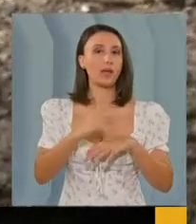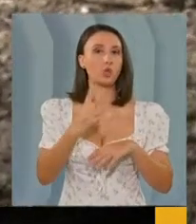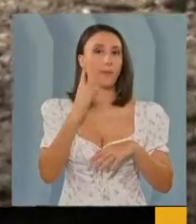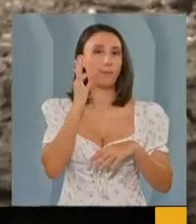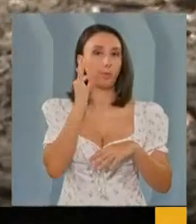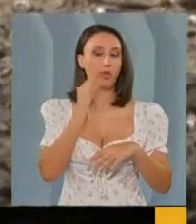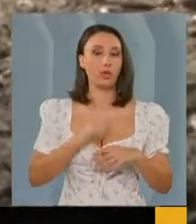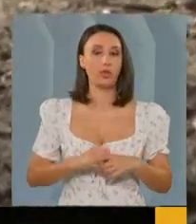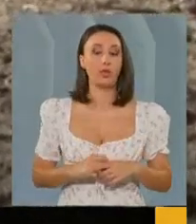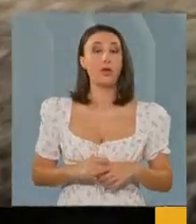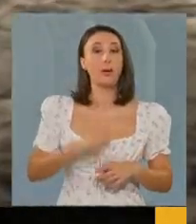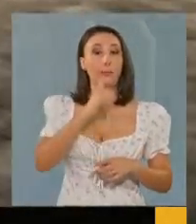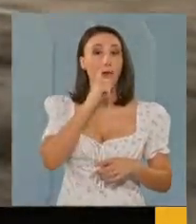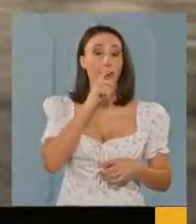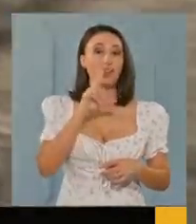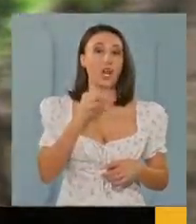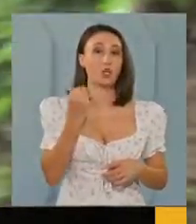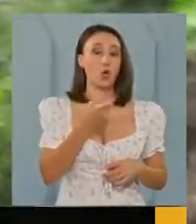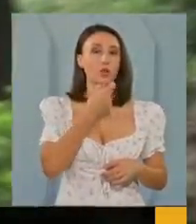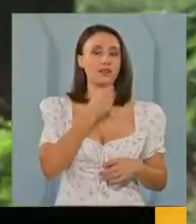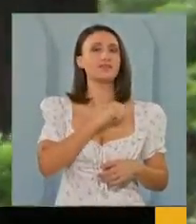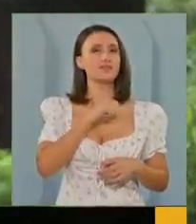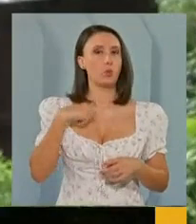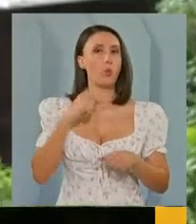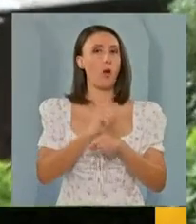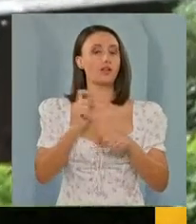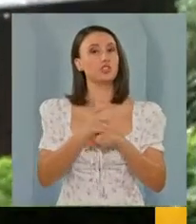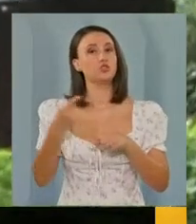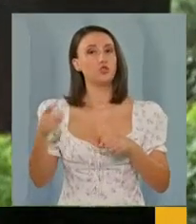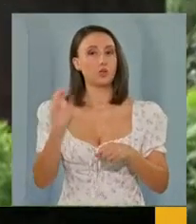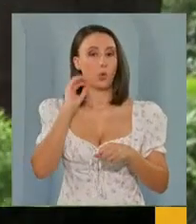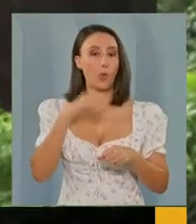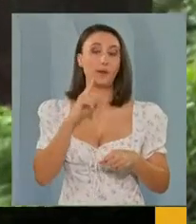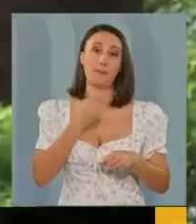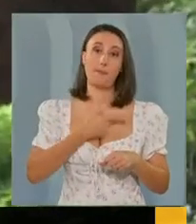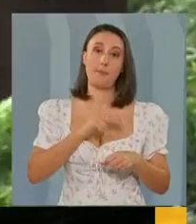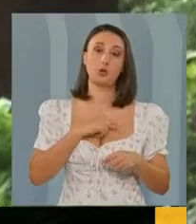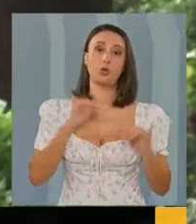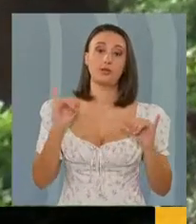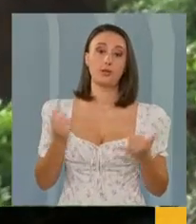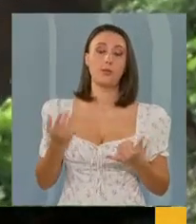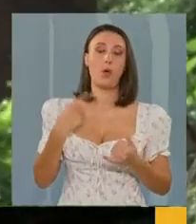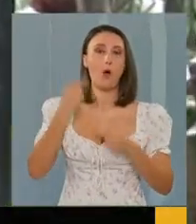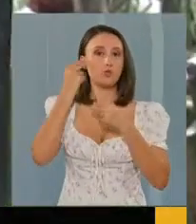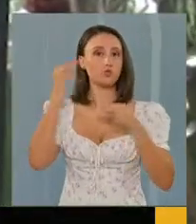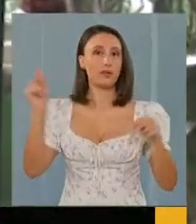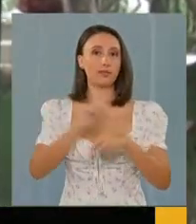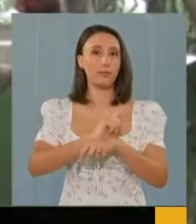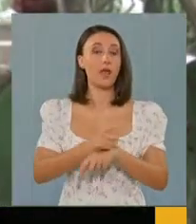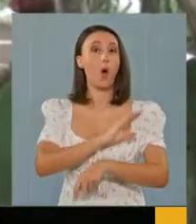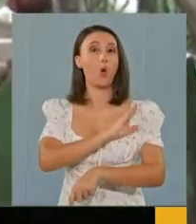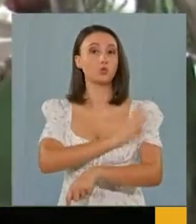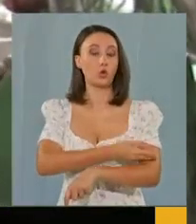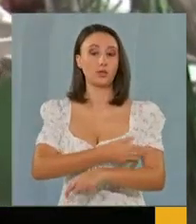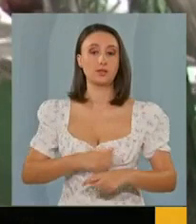pui bărbatul de 39 de ani a fost singurul atacat ceilalți localnici martorii incidentului au alertat imediat autoritățile